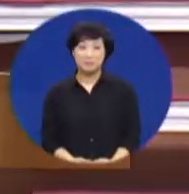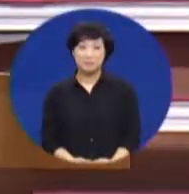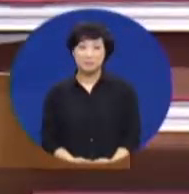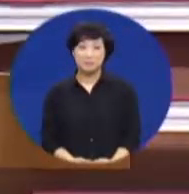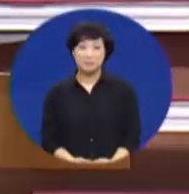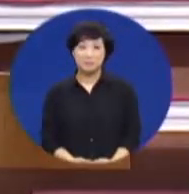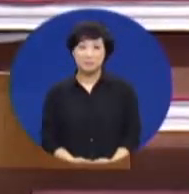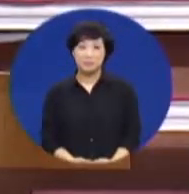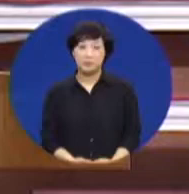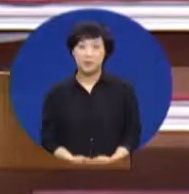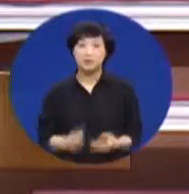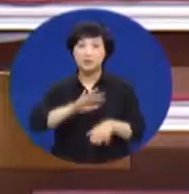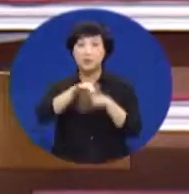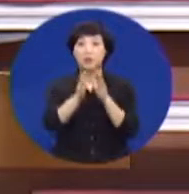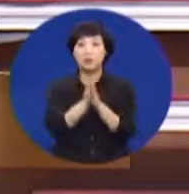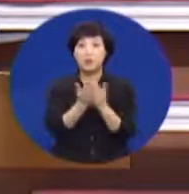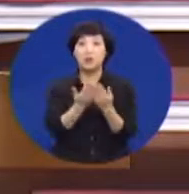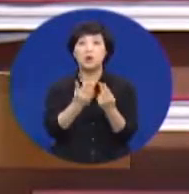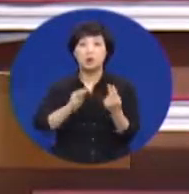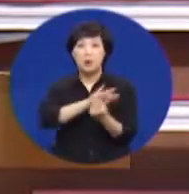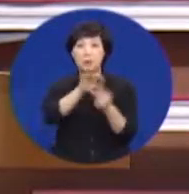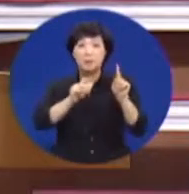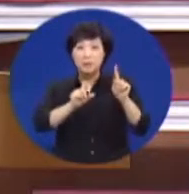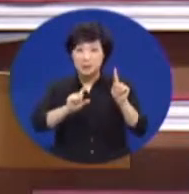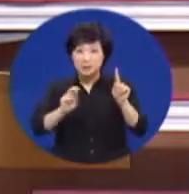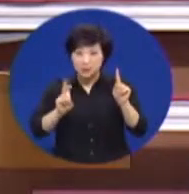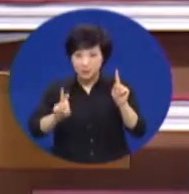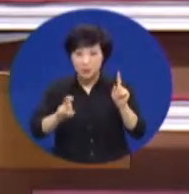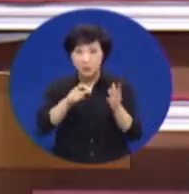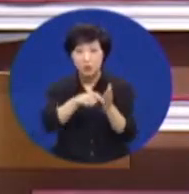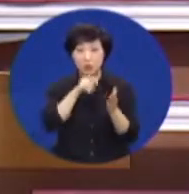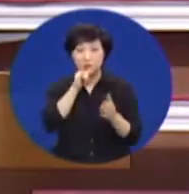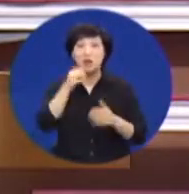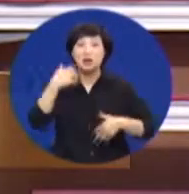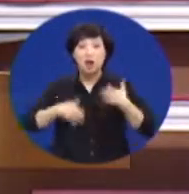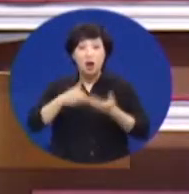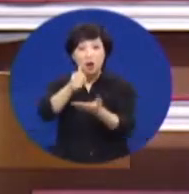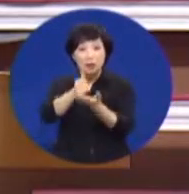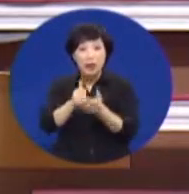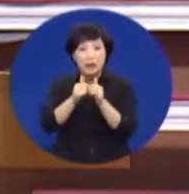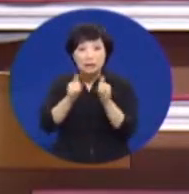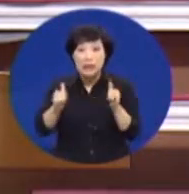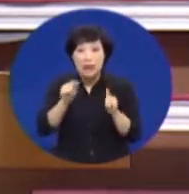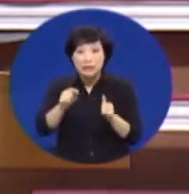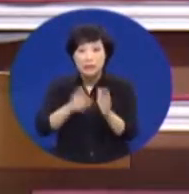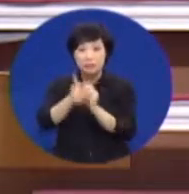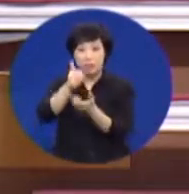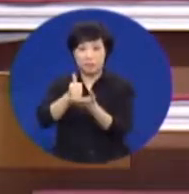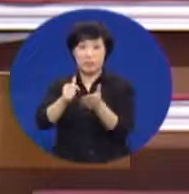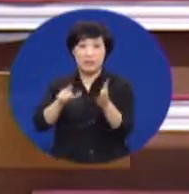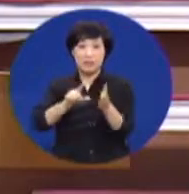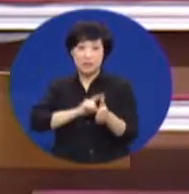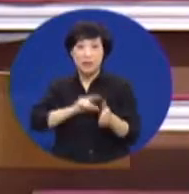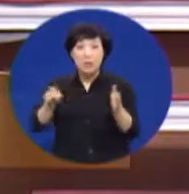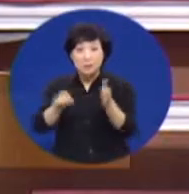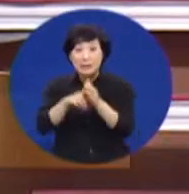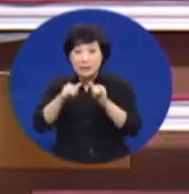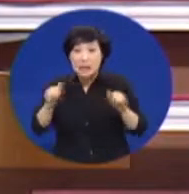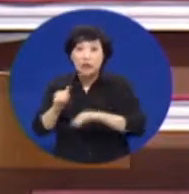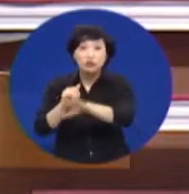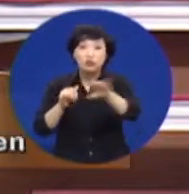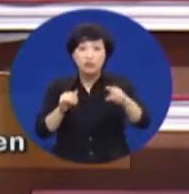그래서 요한복음 1장 12절에도 영접하는 자, 그 이름을 믿는